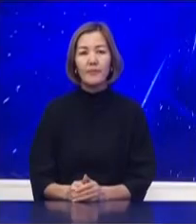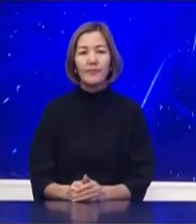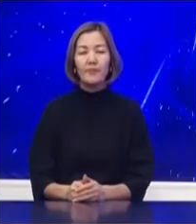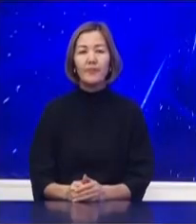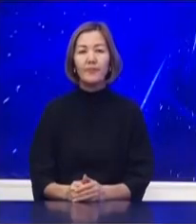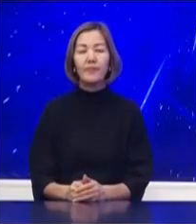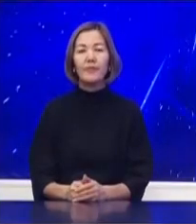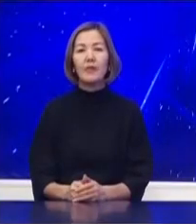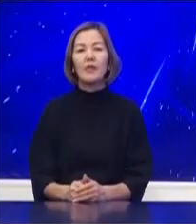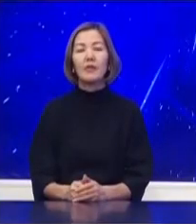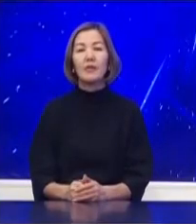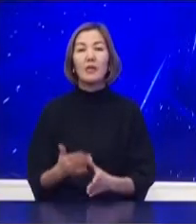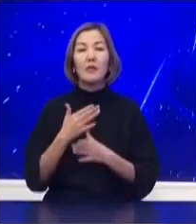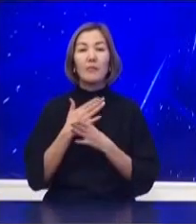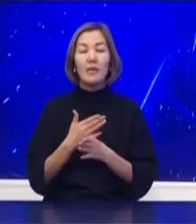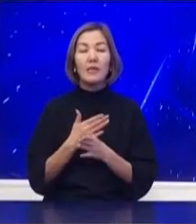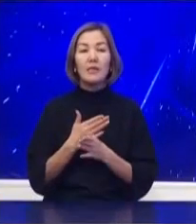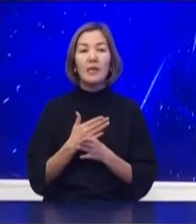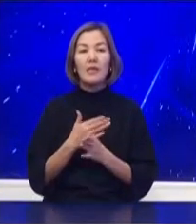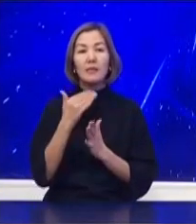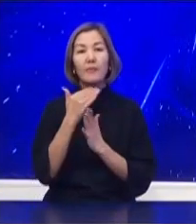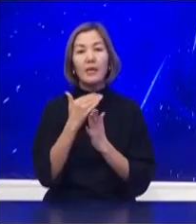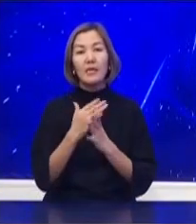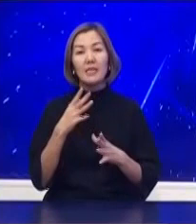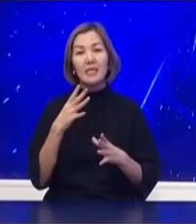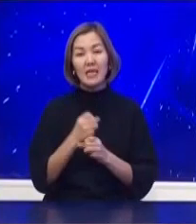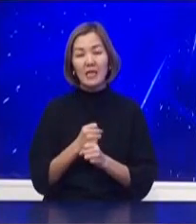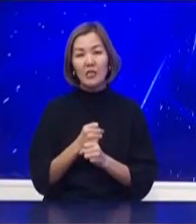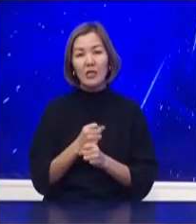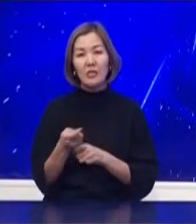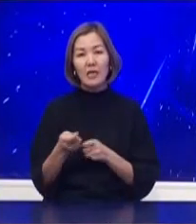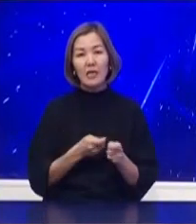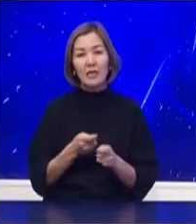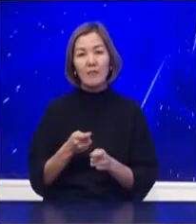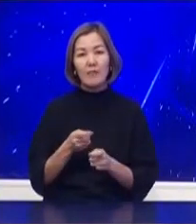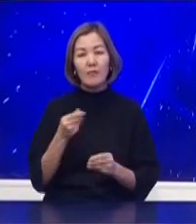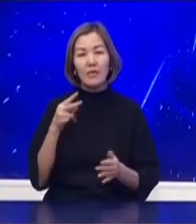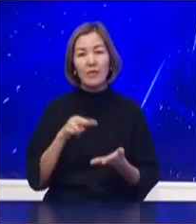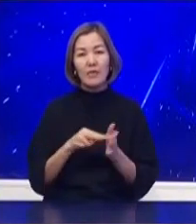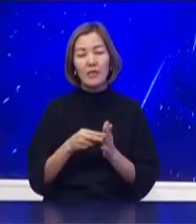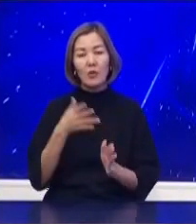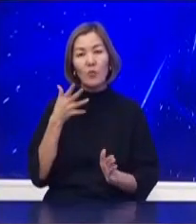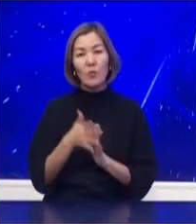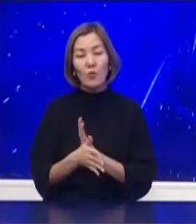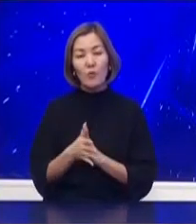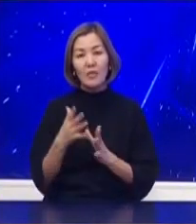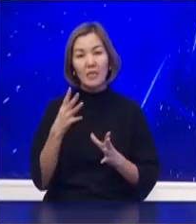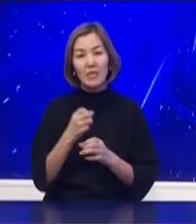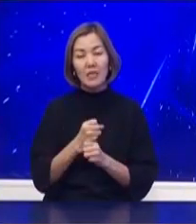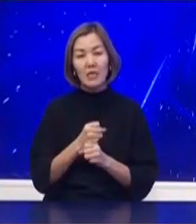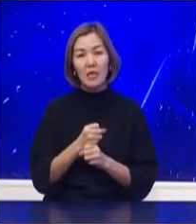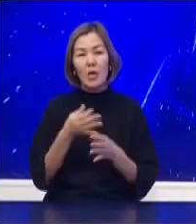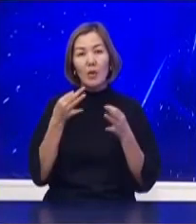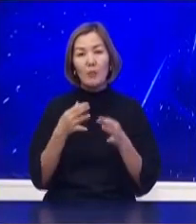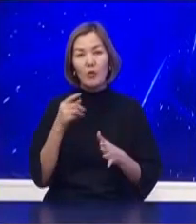программы благодаря цифровизации сокращается затрата акимата области поскольку теперь для устранения проблемы нужно просто